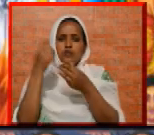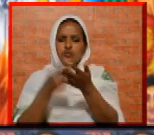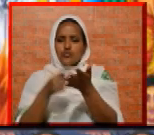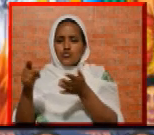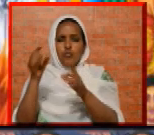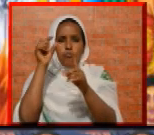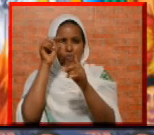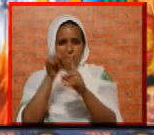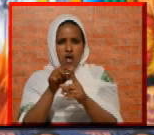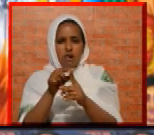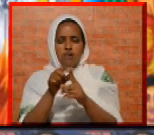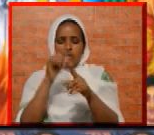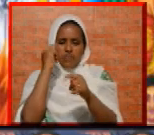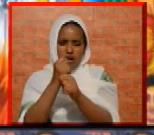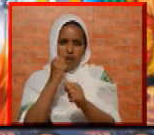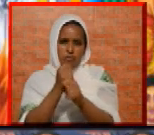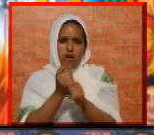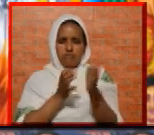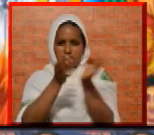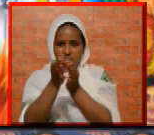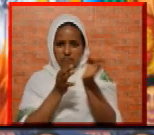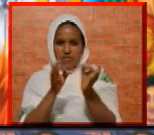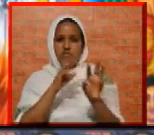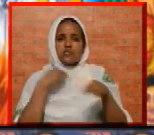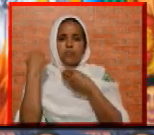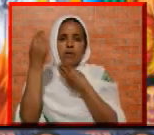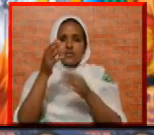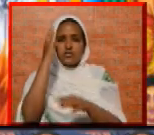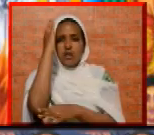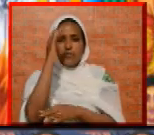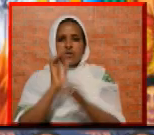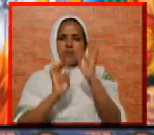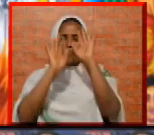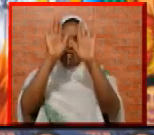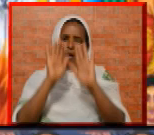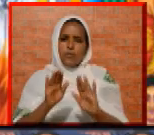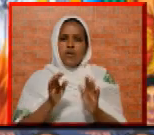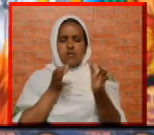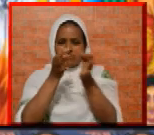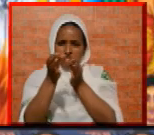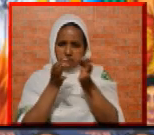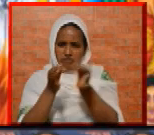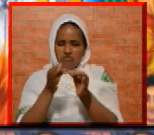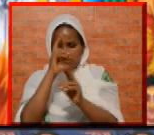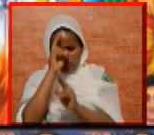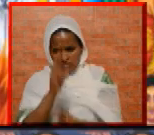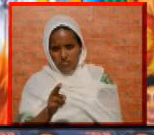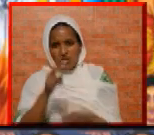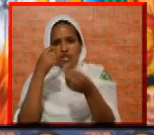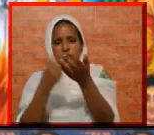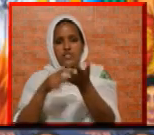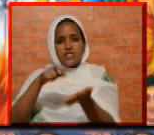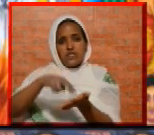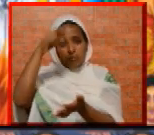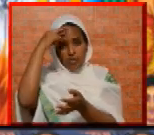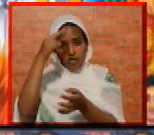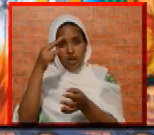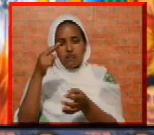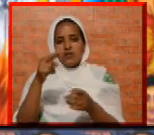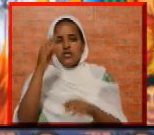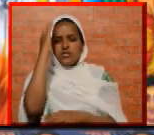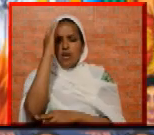እሱን በቃላቸው በተግባራቸው ይገልጡታል ሰማይታትን ደግሞ እግዚአብሔር በታምራቱ ይገልጣቸዋል ያከብራቸዋል ከዚህ